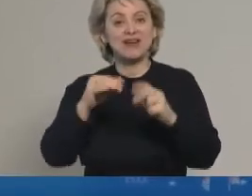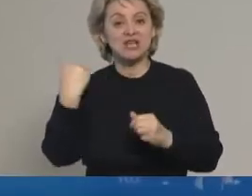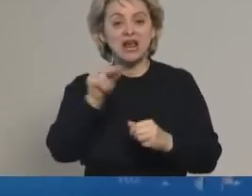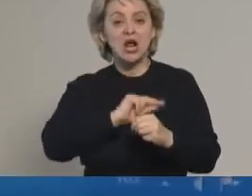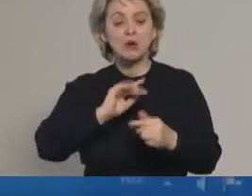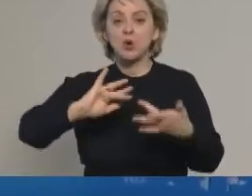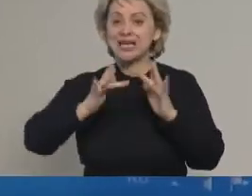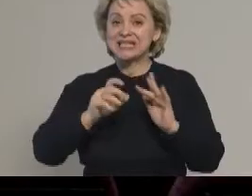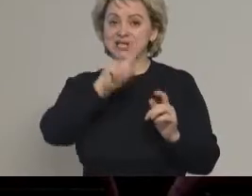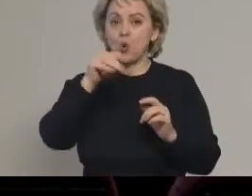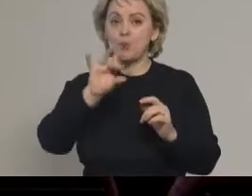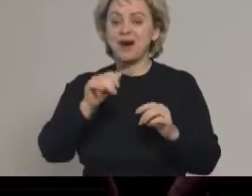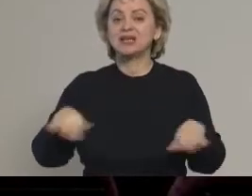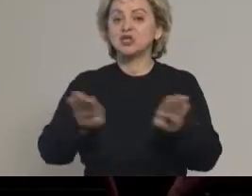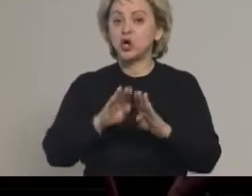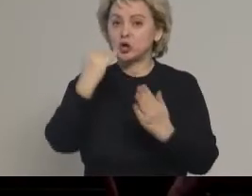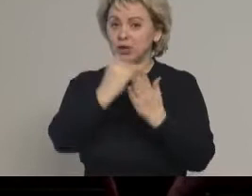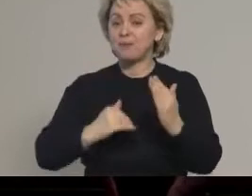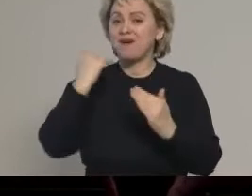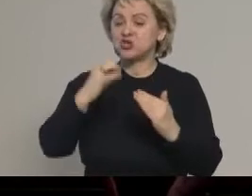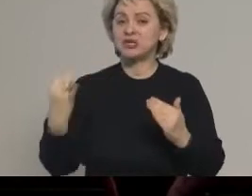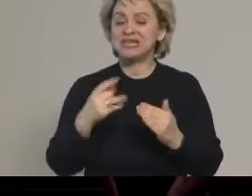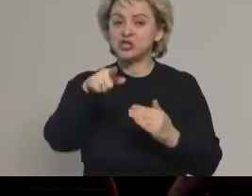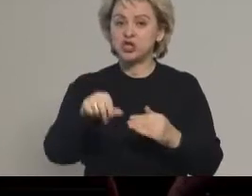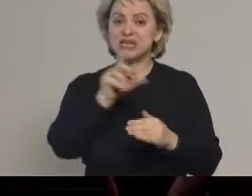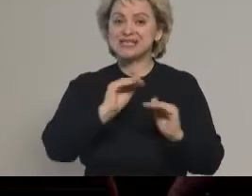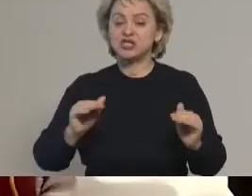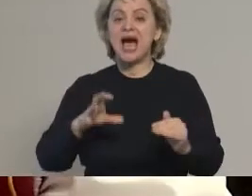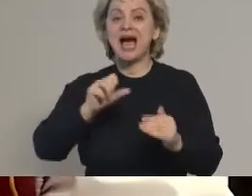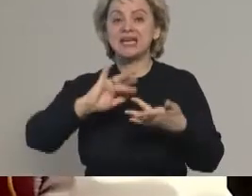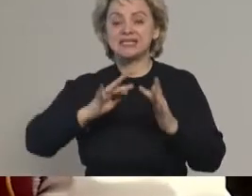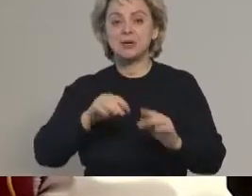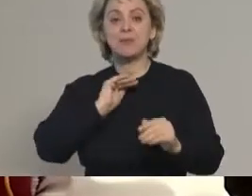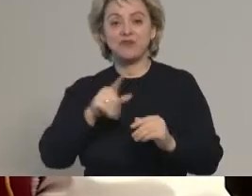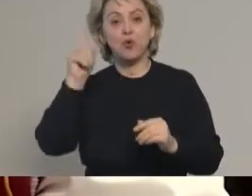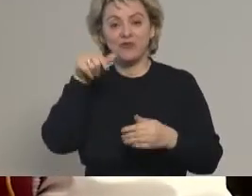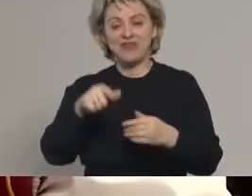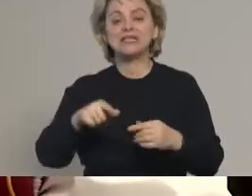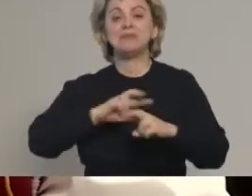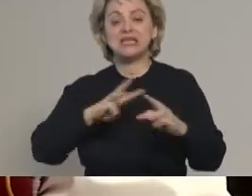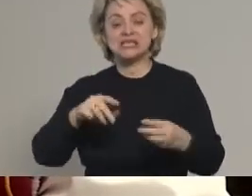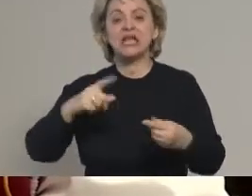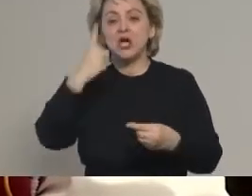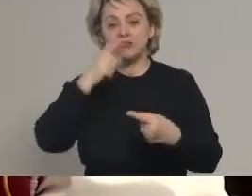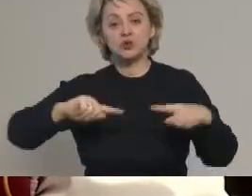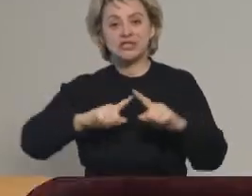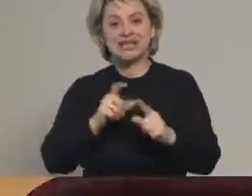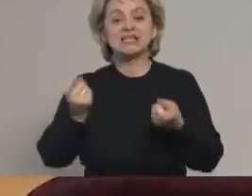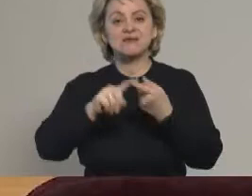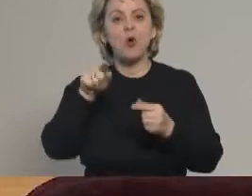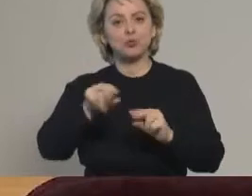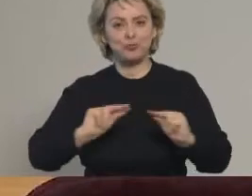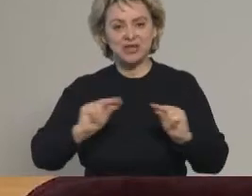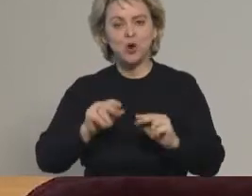в виртуальном зоопарке. Такие уроки повышают интерес школьников к IT-профессиям, уверен министр информтехнологии и связи. Он сейчас